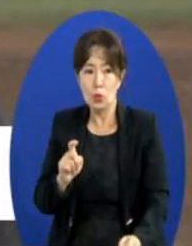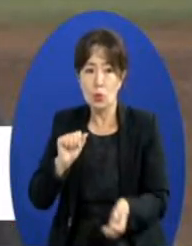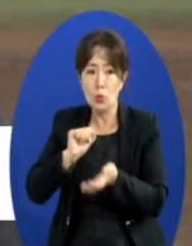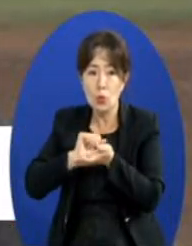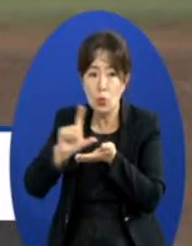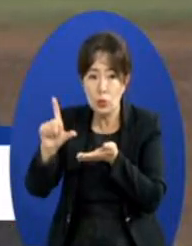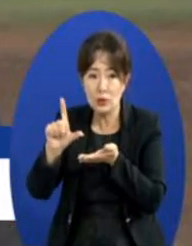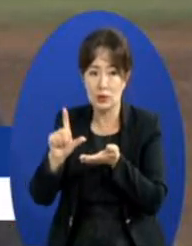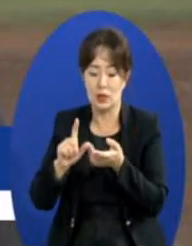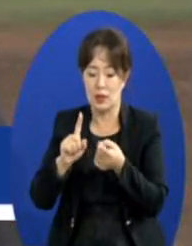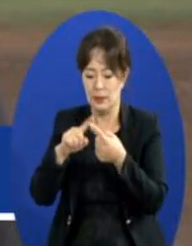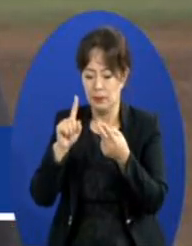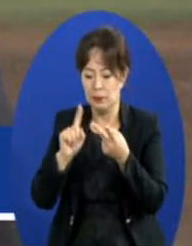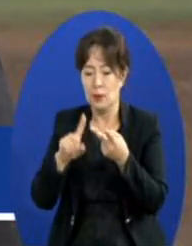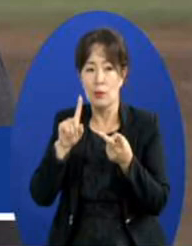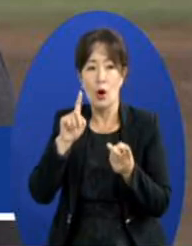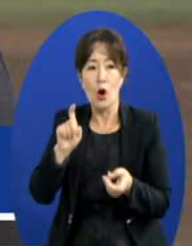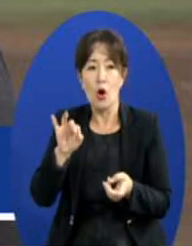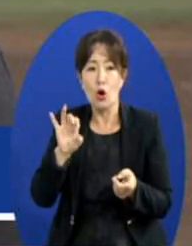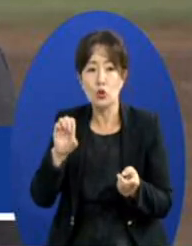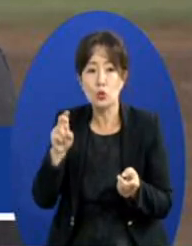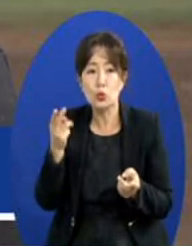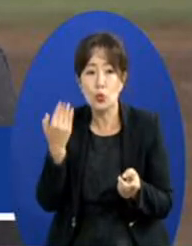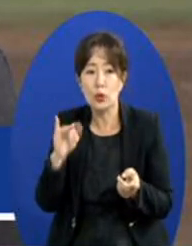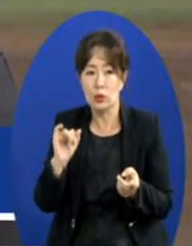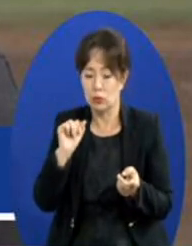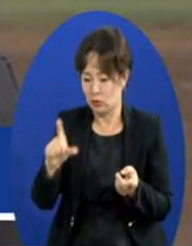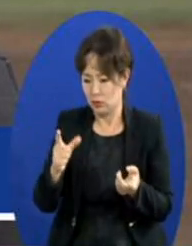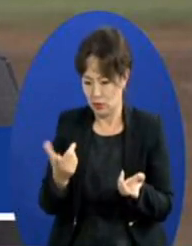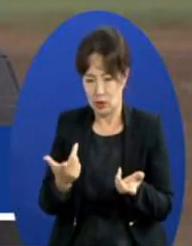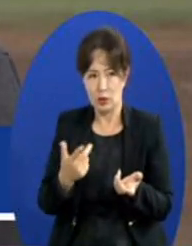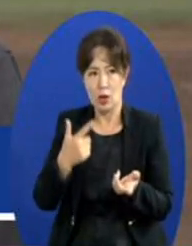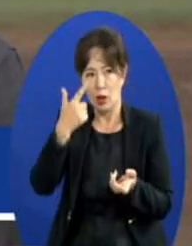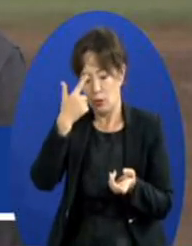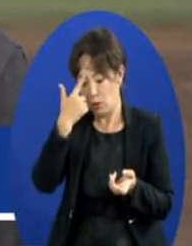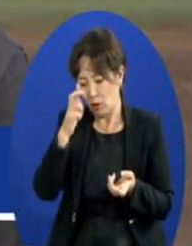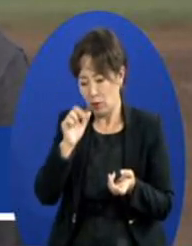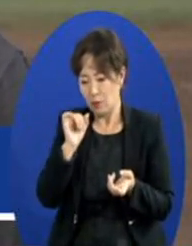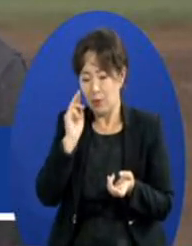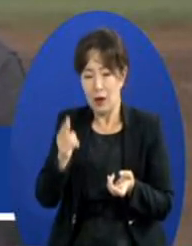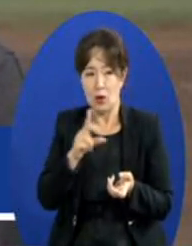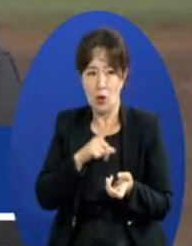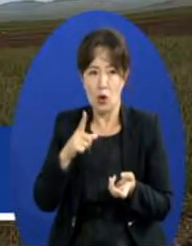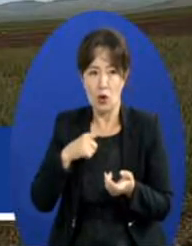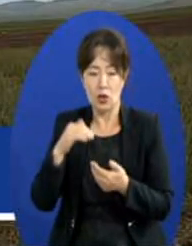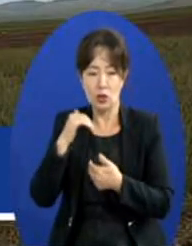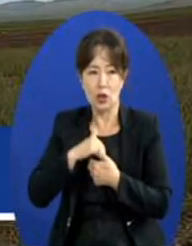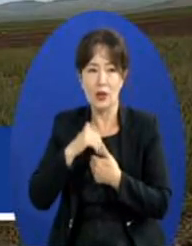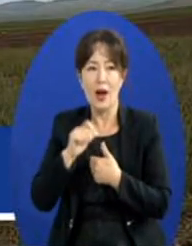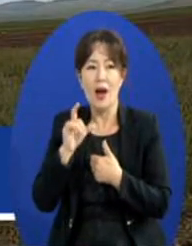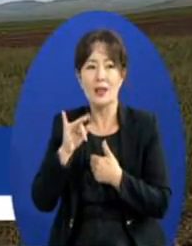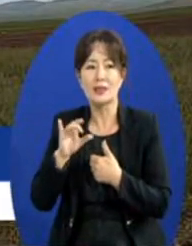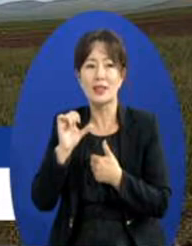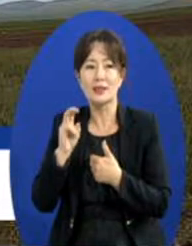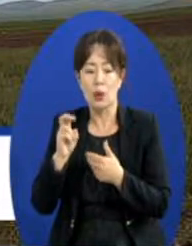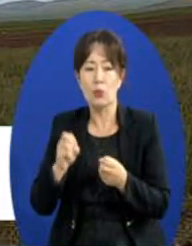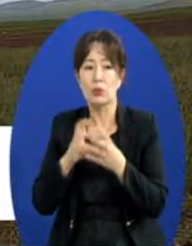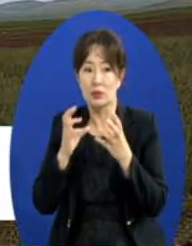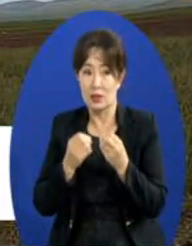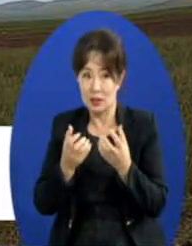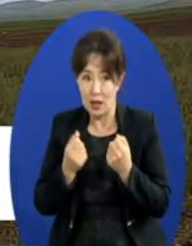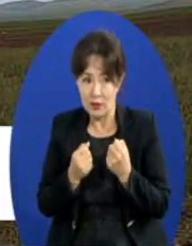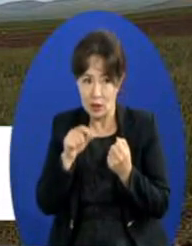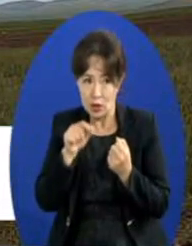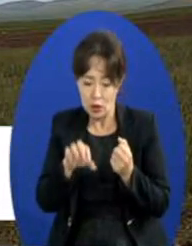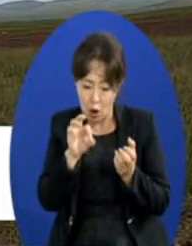юм хосгүй гэсэн бүртгэлтэй зүйлүүдээс одоо Монгол банк өөр дээрээ бол Эрдэнэсийн сангаа бас бүрдүүлж баяжуулж явдаг. Тэр эндээс